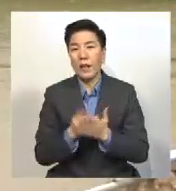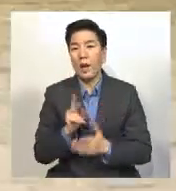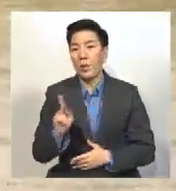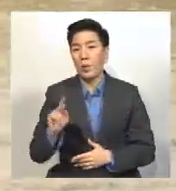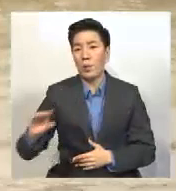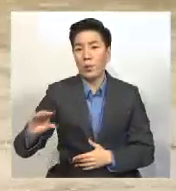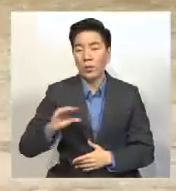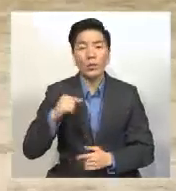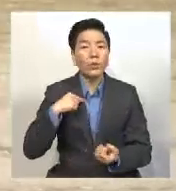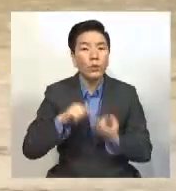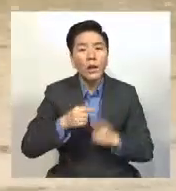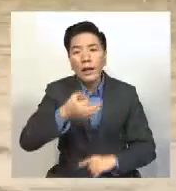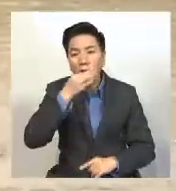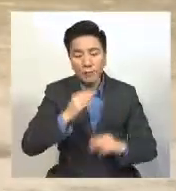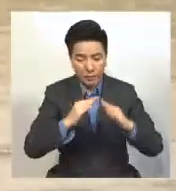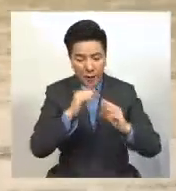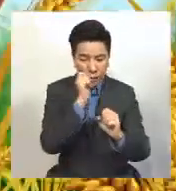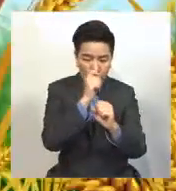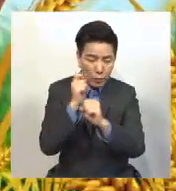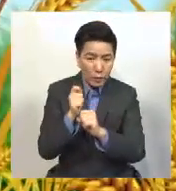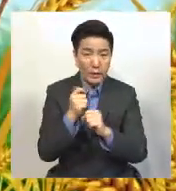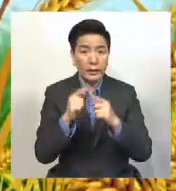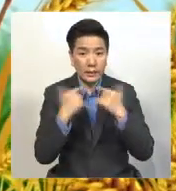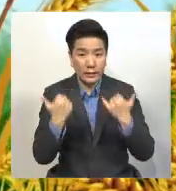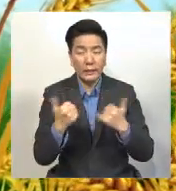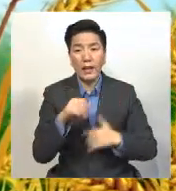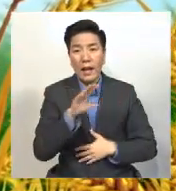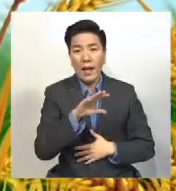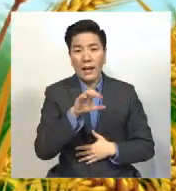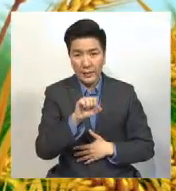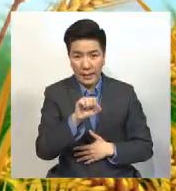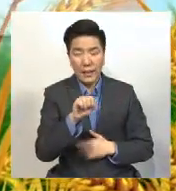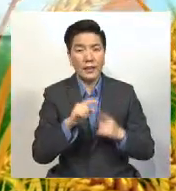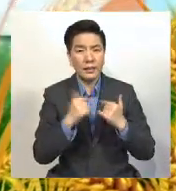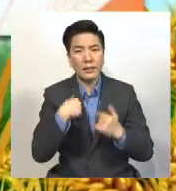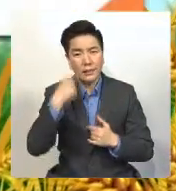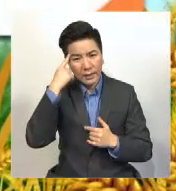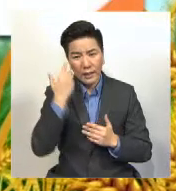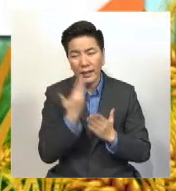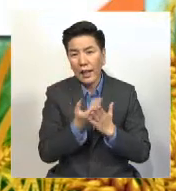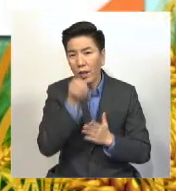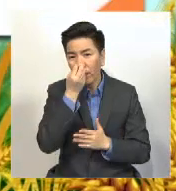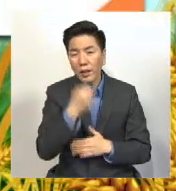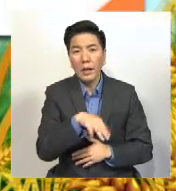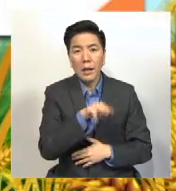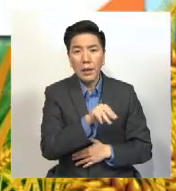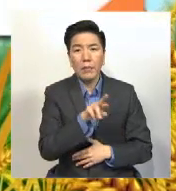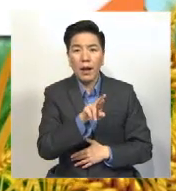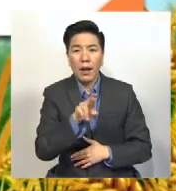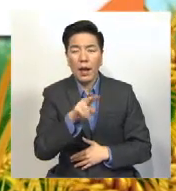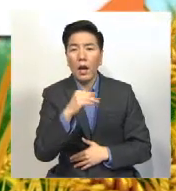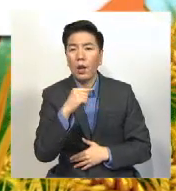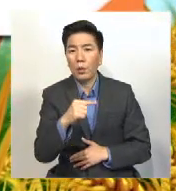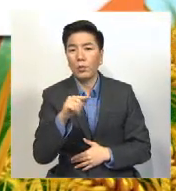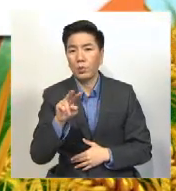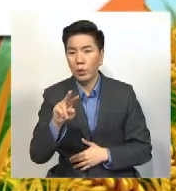อเพื่อฟื้นฟูอาชีพและที่อยู่อาศัยค่ะรายละไม่เกิน 500,000 บาทคิดอัตราดอกเบี้ย MRR ลบ